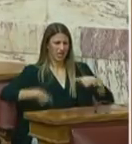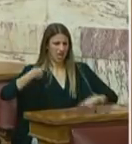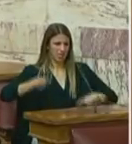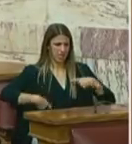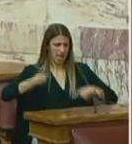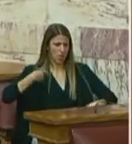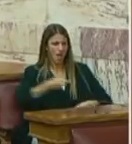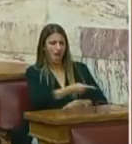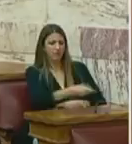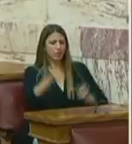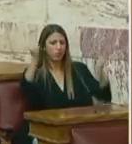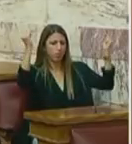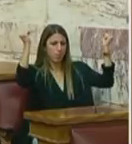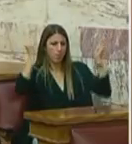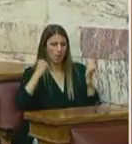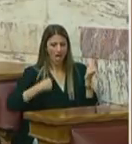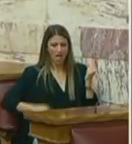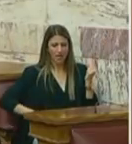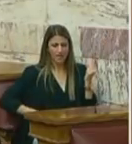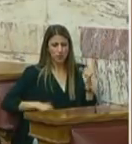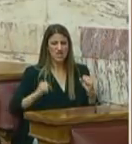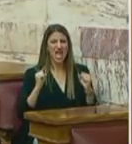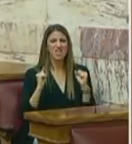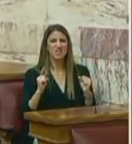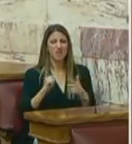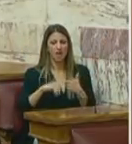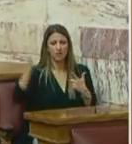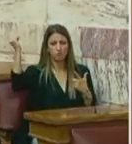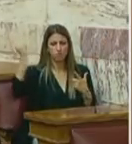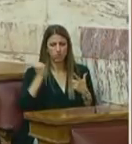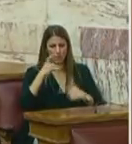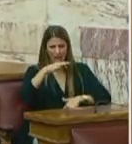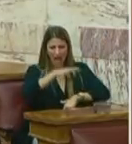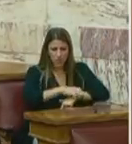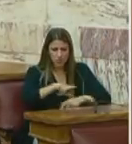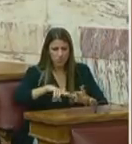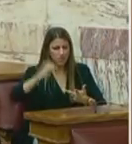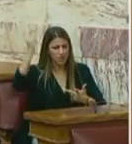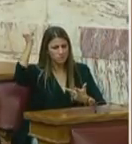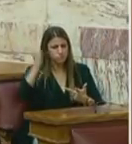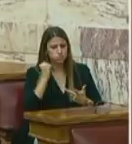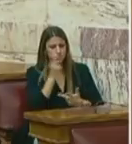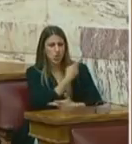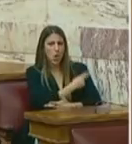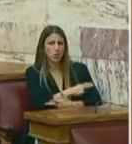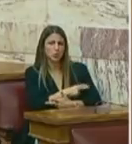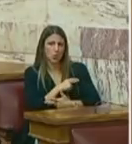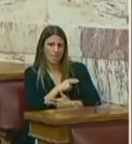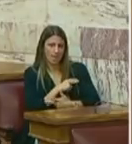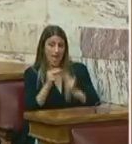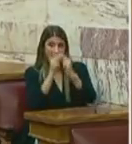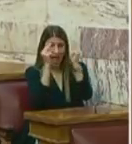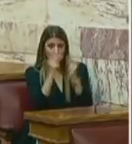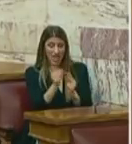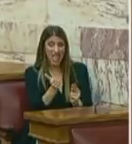δημόσιου συμφέροντος, εις βάρος της δημόσιας υγείας, εις βάρος των ασθενών, μια ιδιωτική εταιρεία που φέρεται